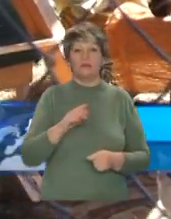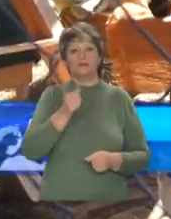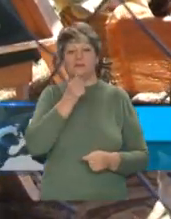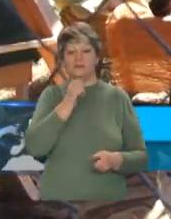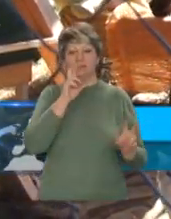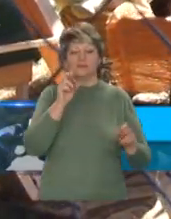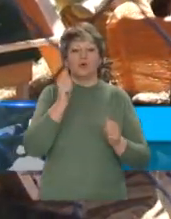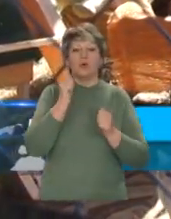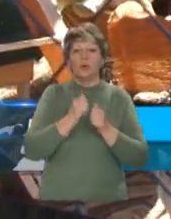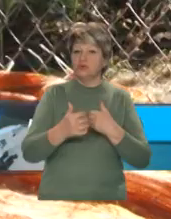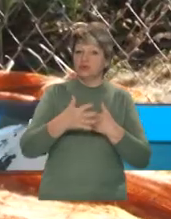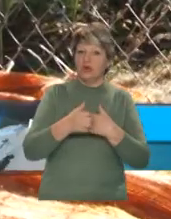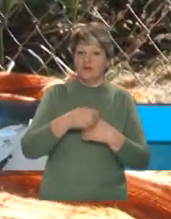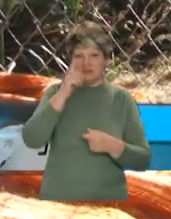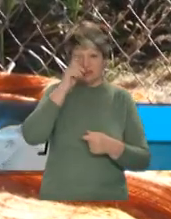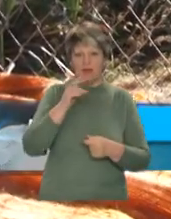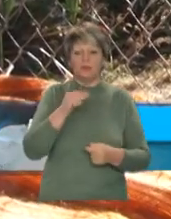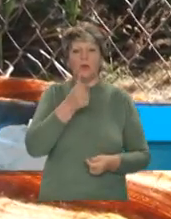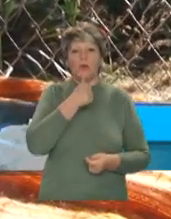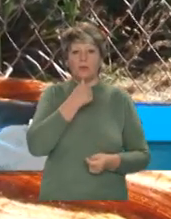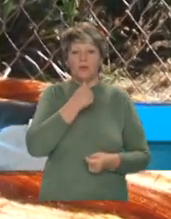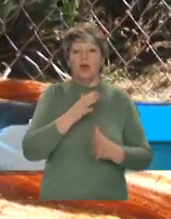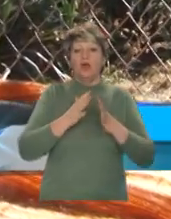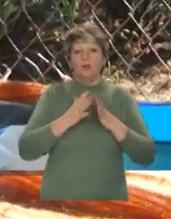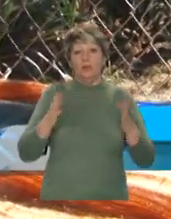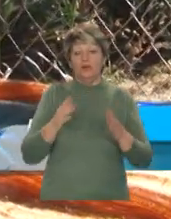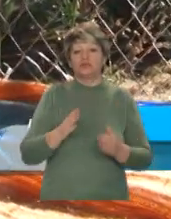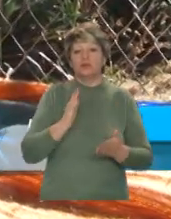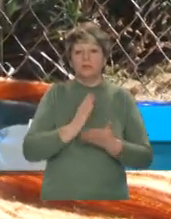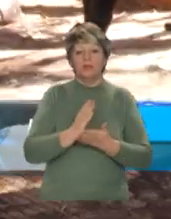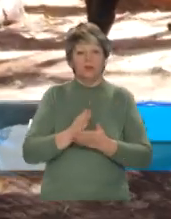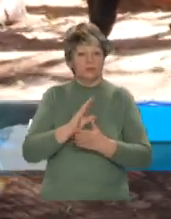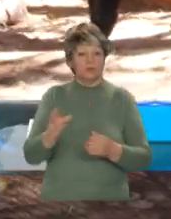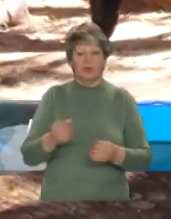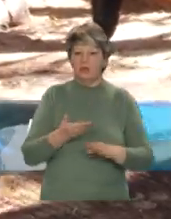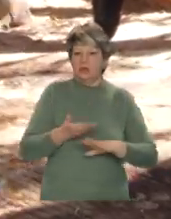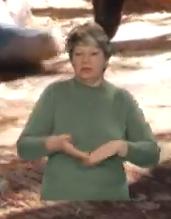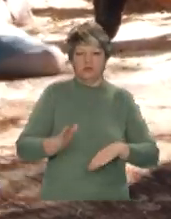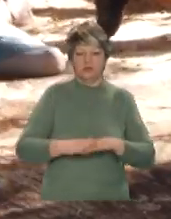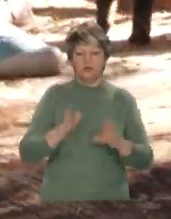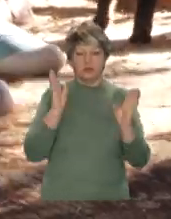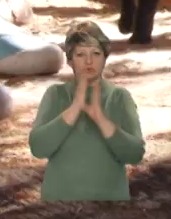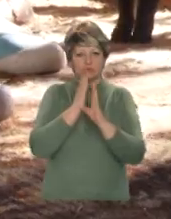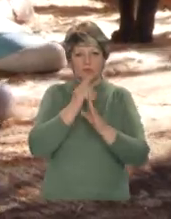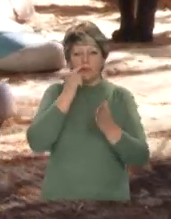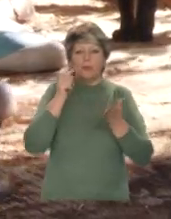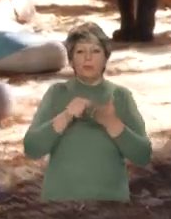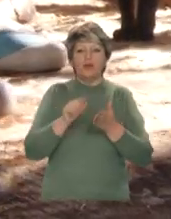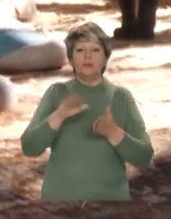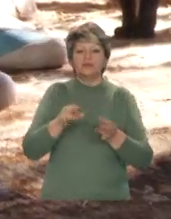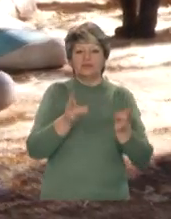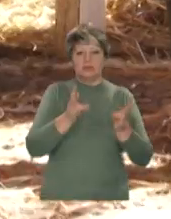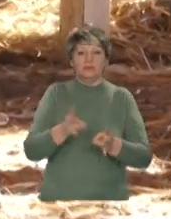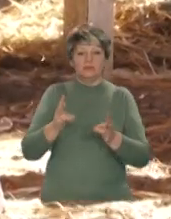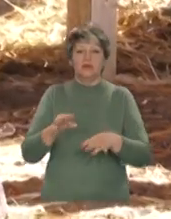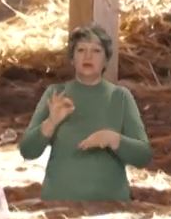Кожного кота у цій родині знають по імені. Більшість мурок та мурчиків мають непросту долю. До сімейного міні-притулку потрапляли після біди – хвороби, травм